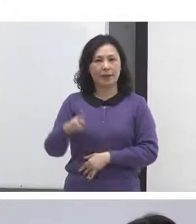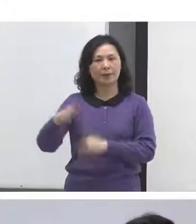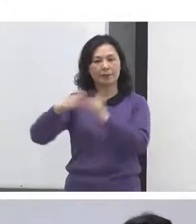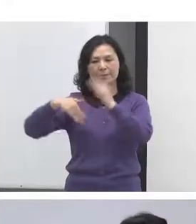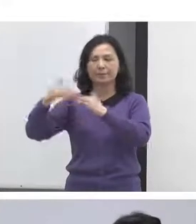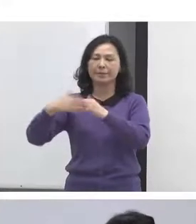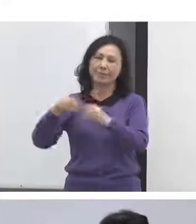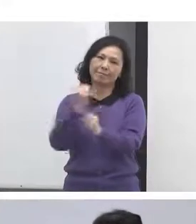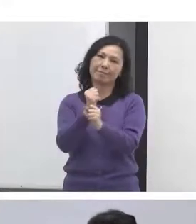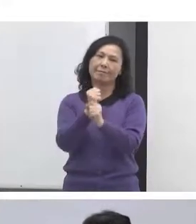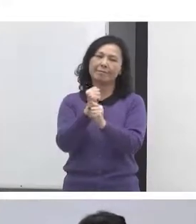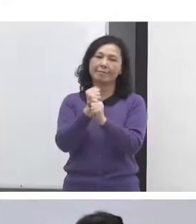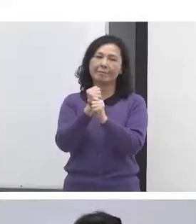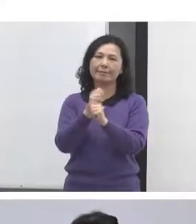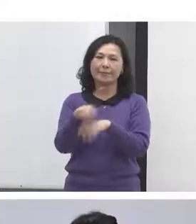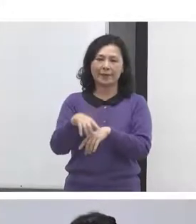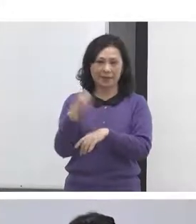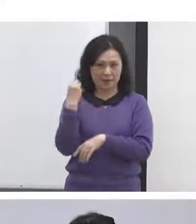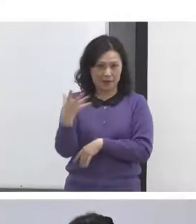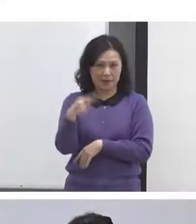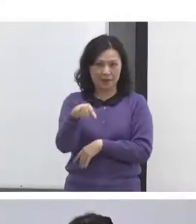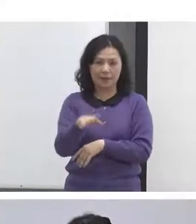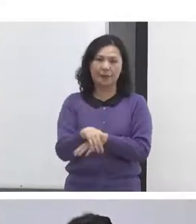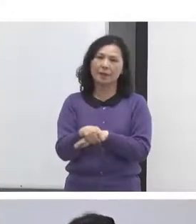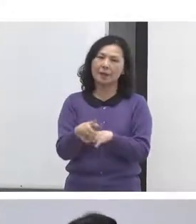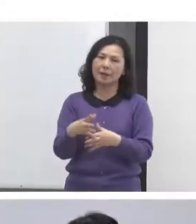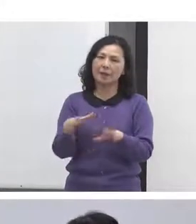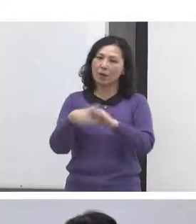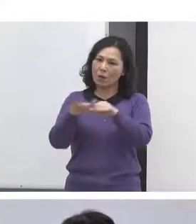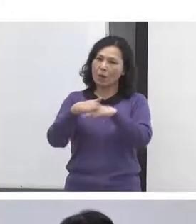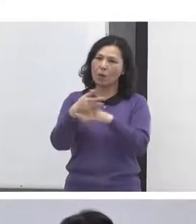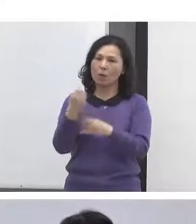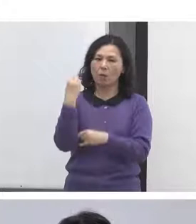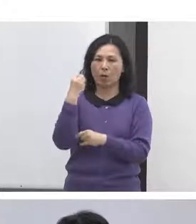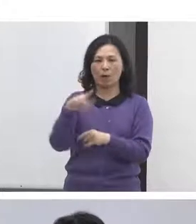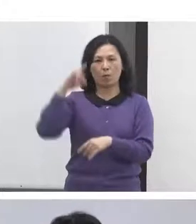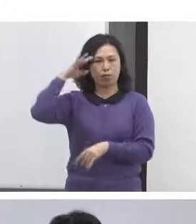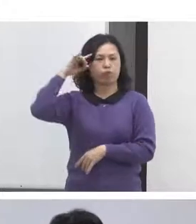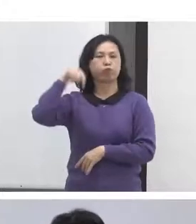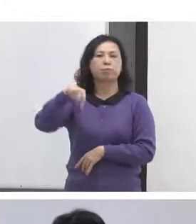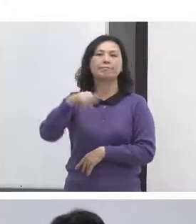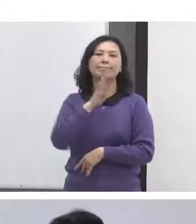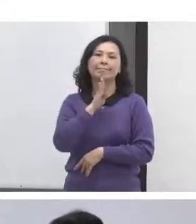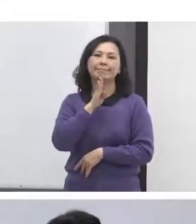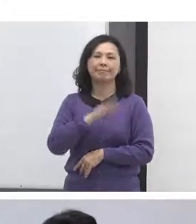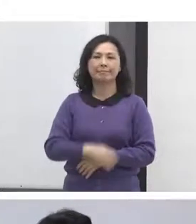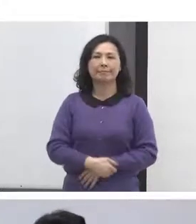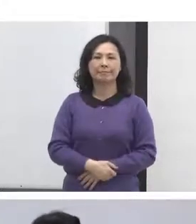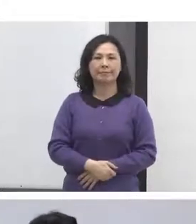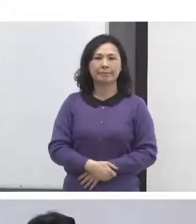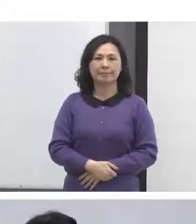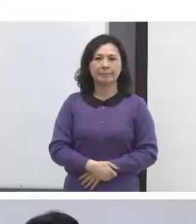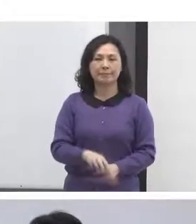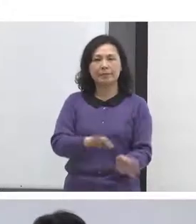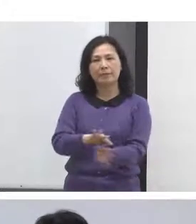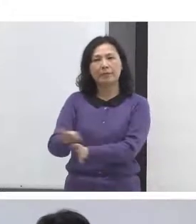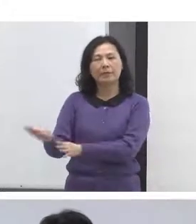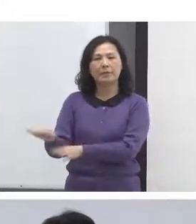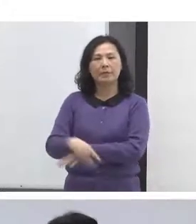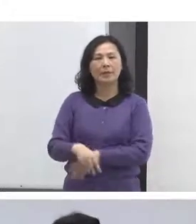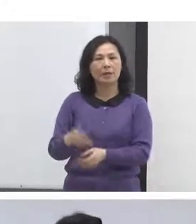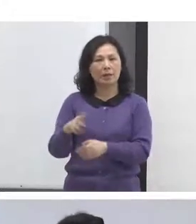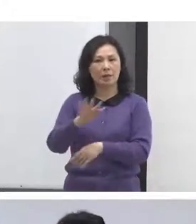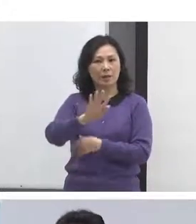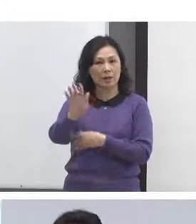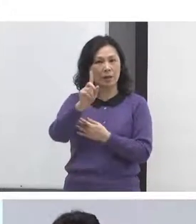方式作为一个新的生产的文化生产模式。好，那另外一个重要的事情就